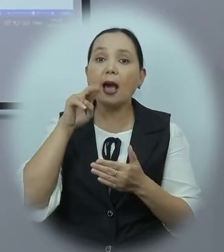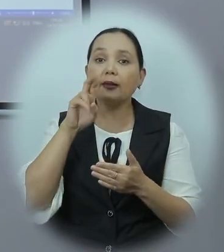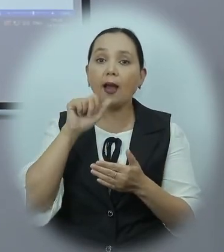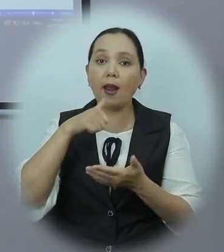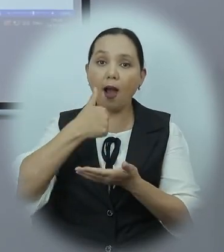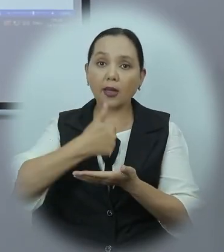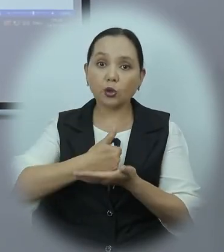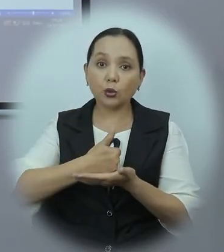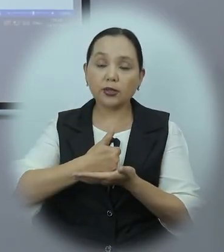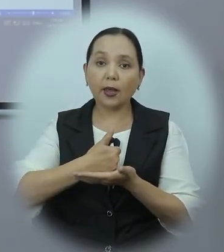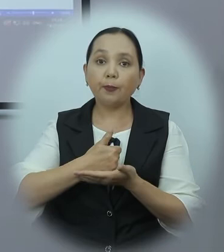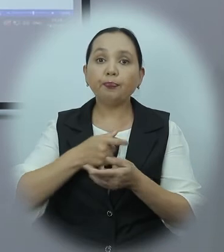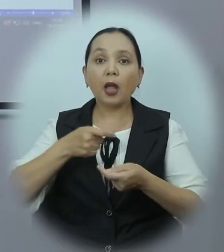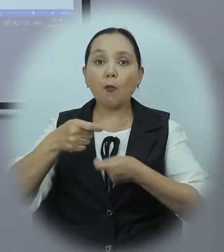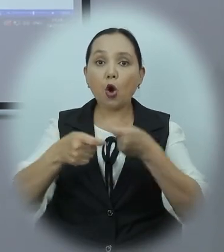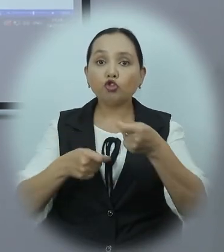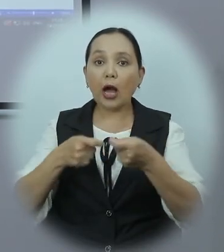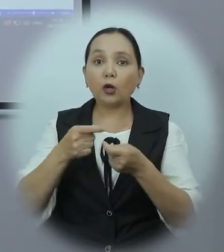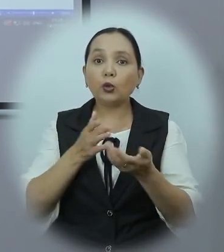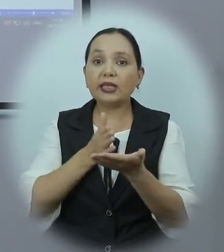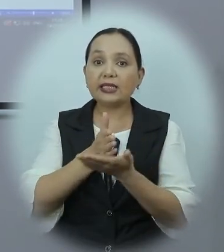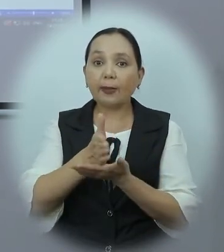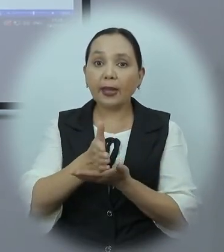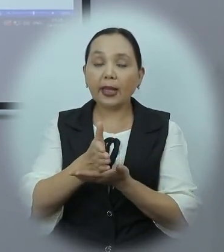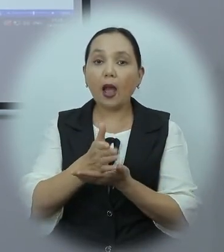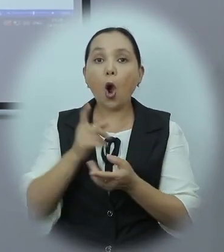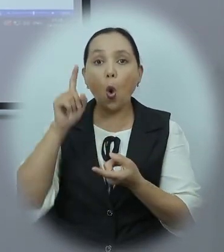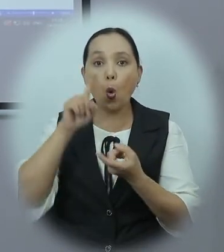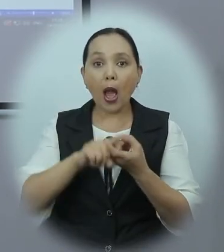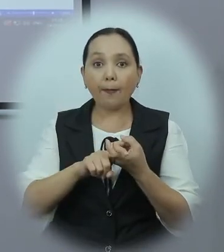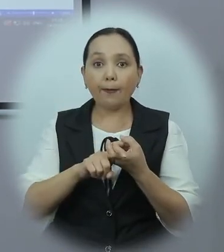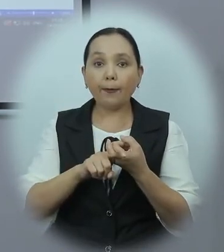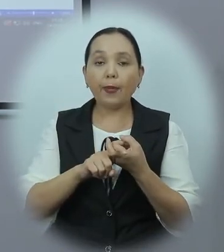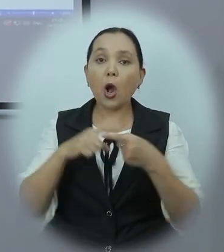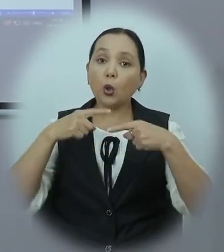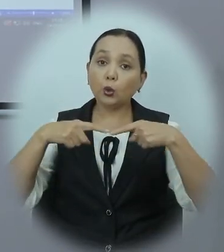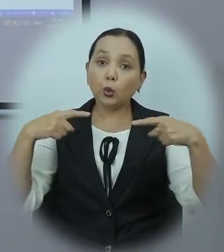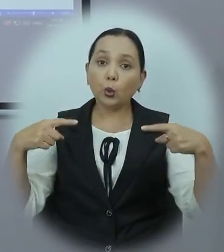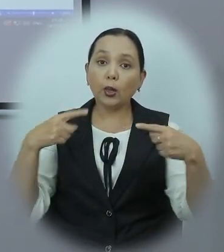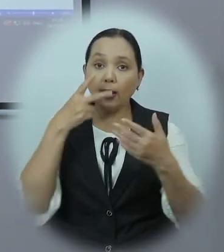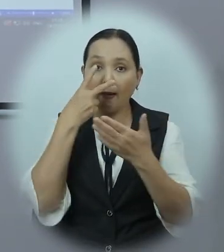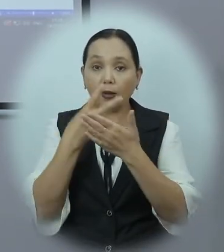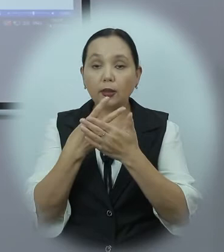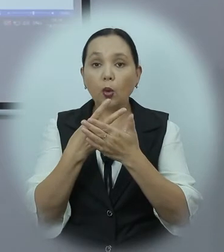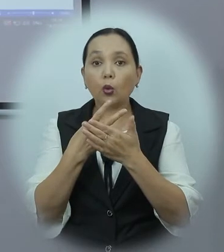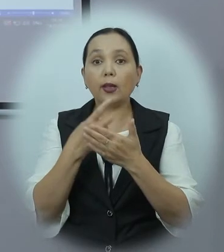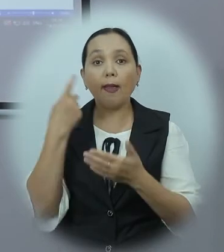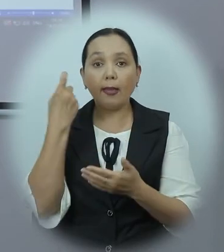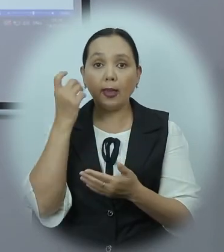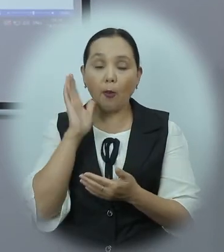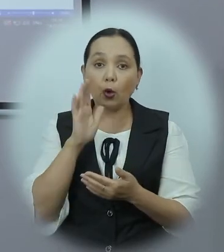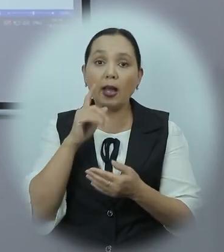asosiy boshqaruv tizimiga ulab turli xildagi ko'rinishga ega